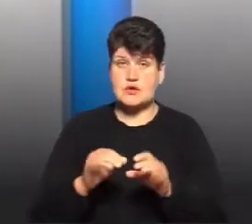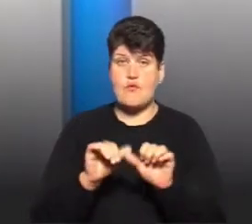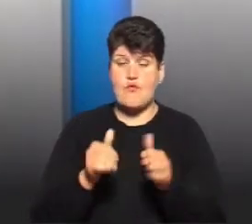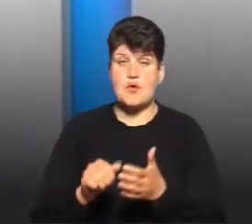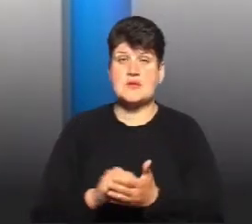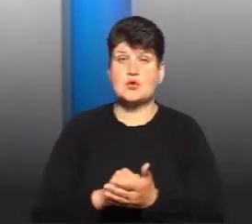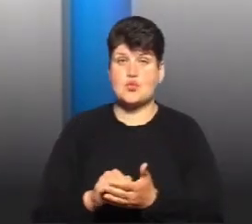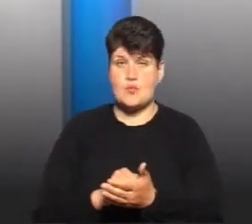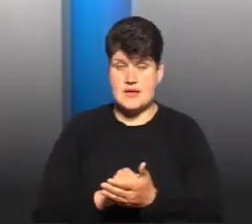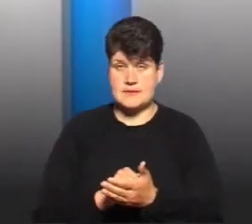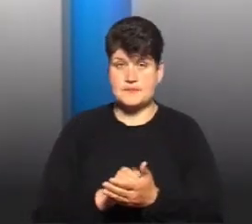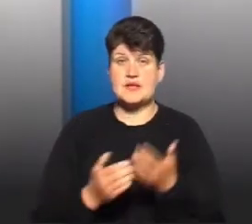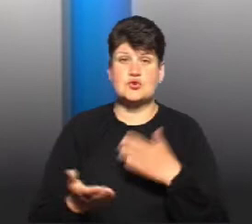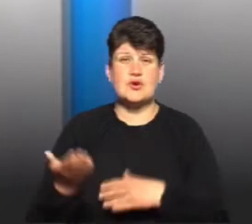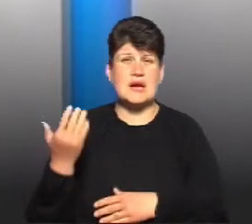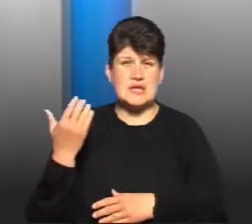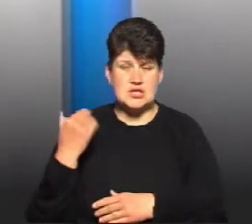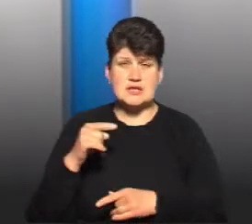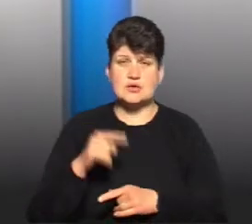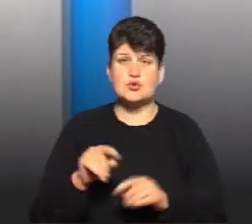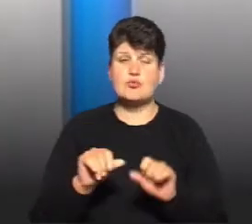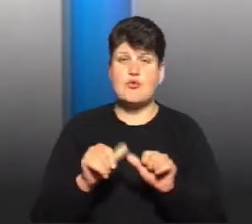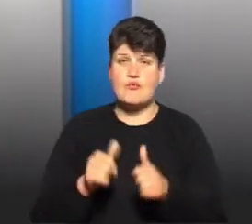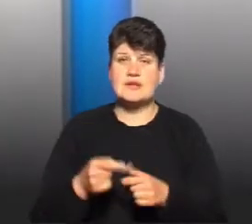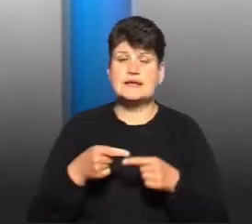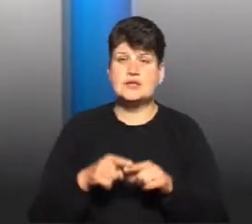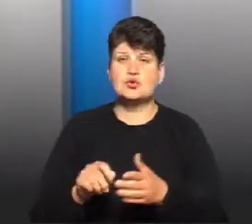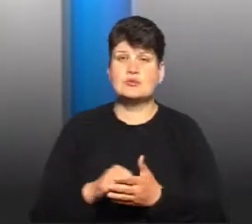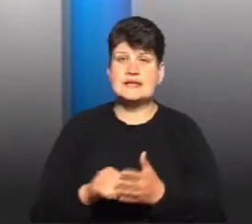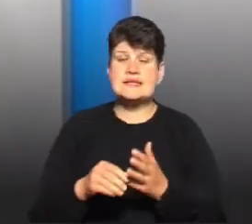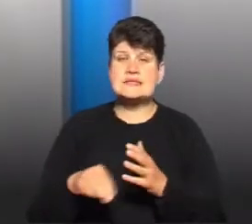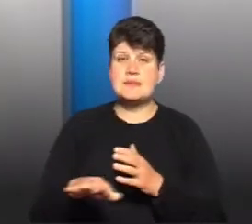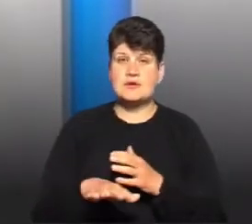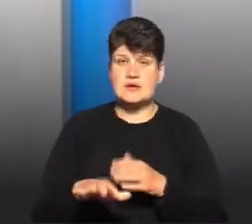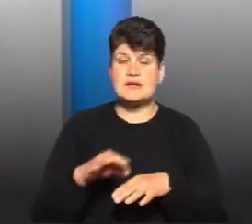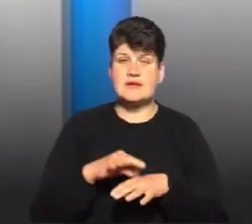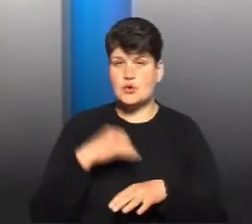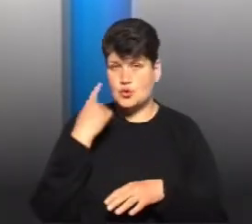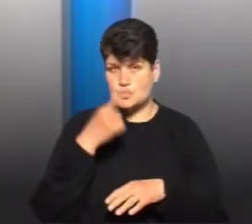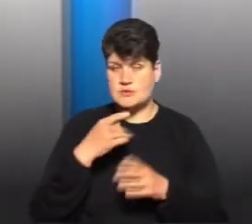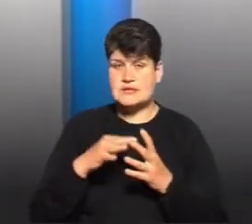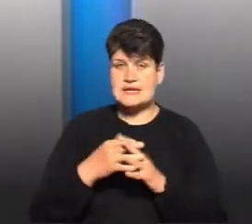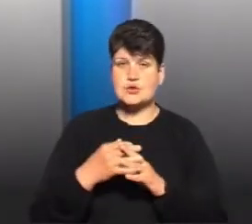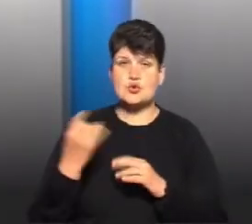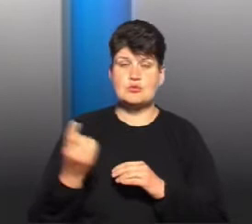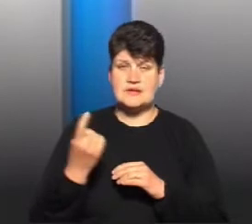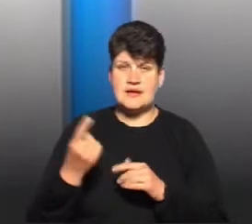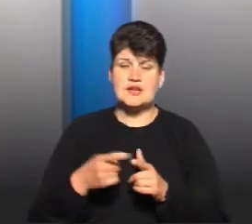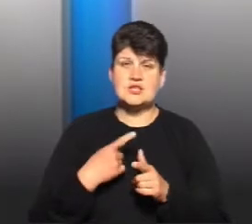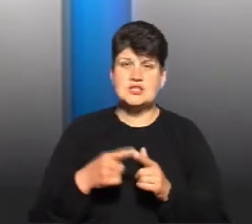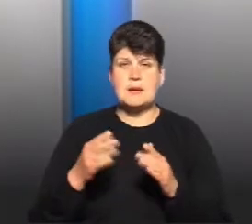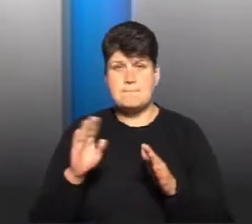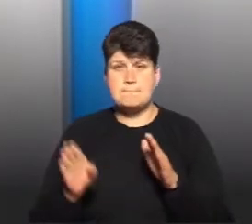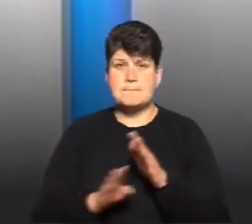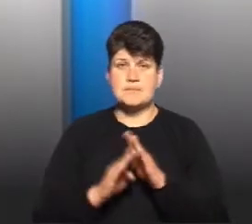Тому що якщо раніше для того, щоб оформити технічну документацію на земельну ділянку для ведення особисто селянського господарства чи під житловою забудовою, вимагалося